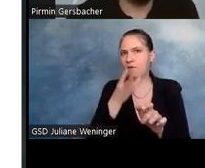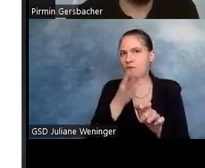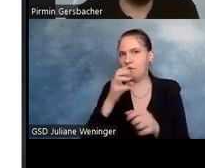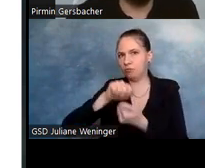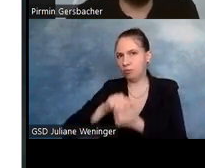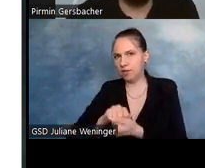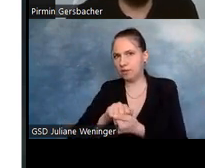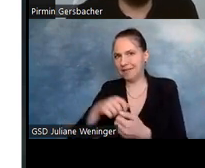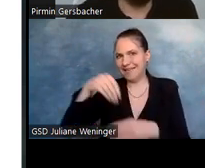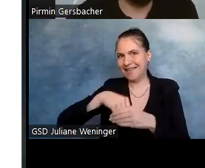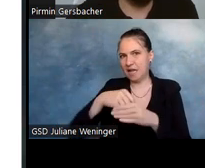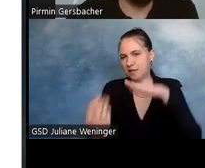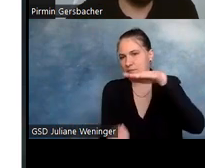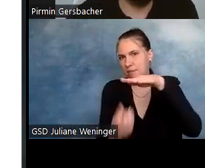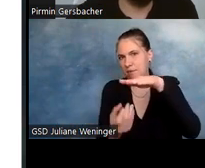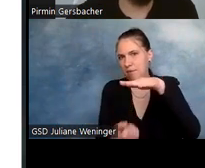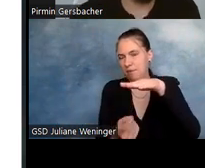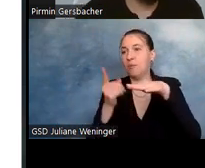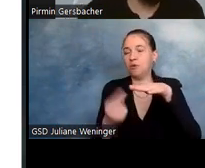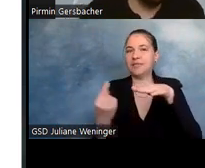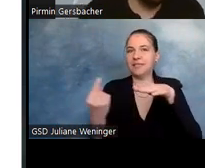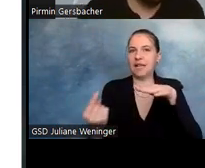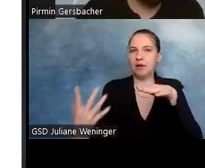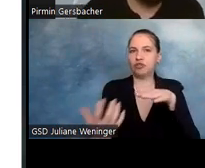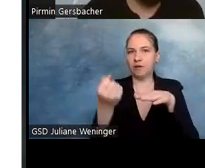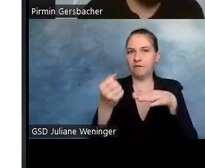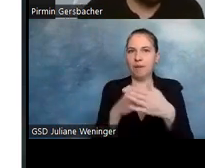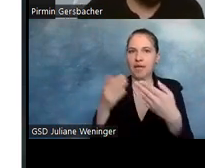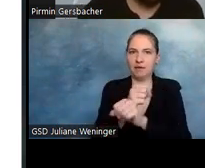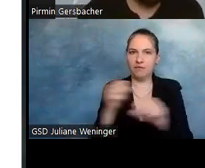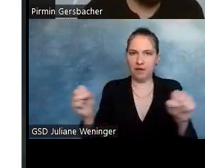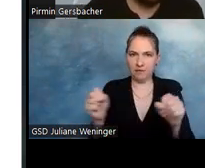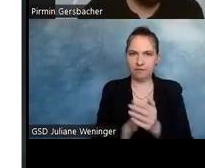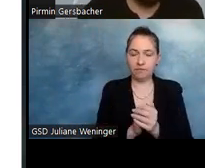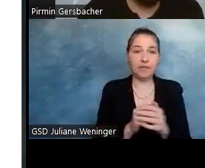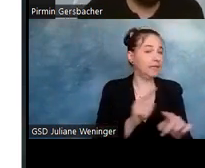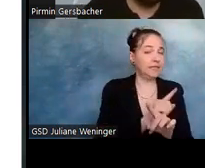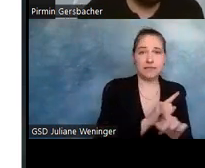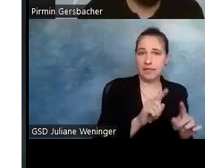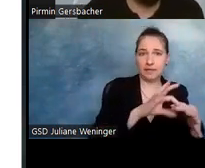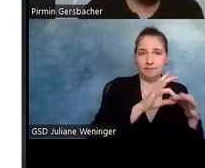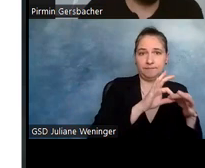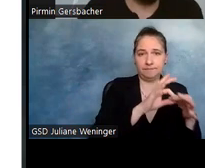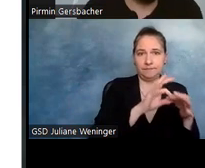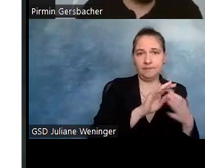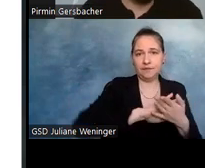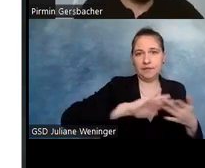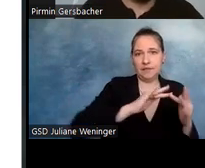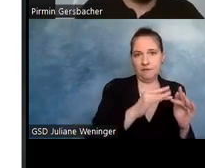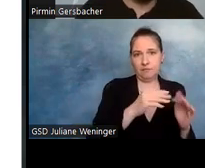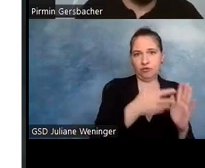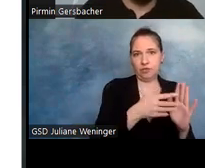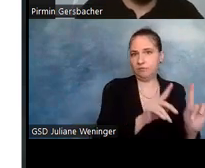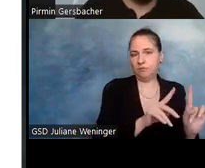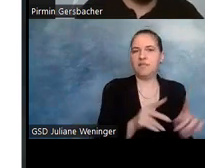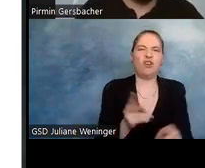die auch die Inhalte entsprechend barrierefrei machen können. Die sind jetzt auch nicht Teil vom Easy Web Check, ist auch nicht so der Standard für Webseiten, dass